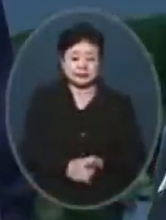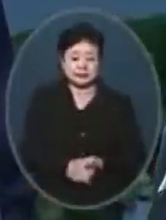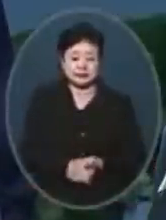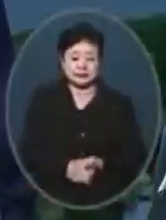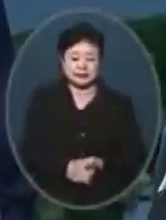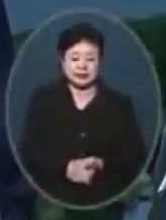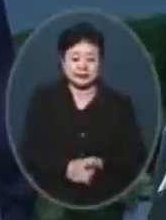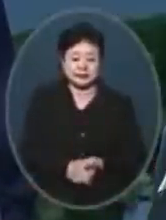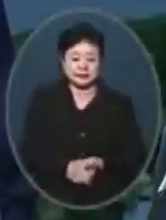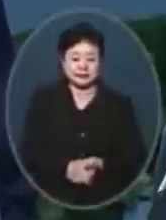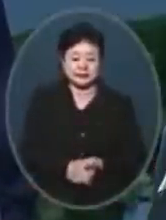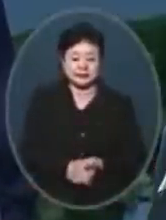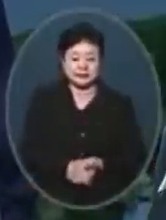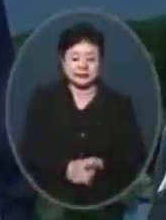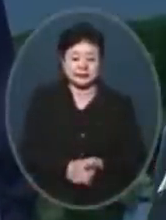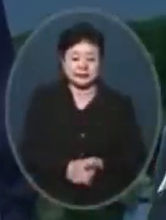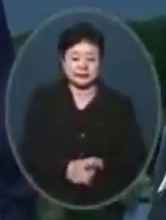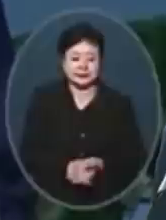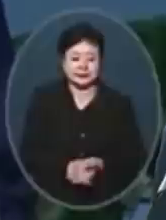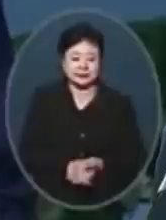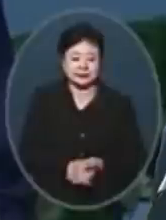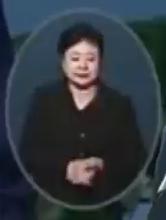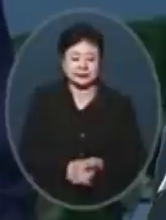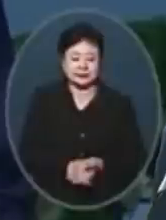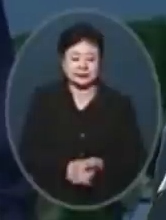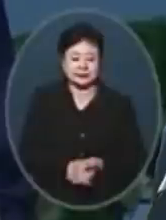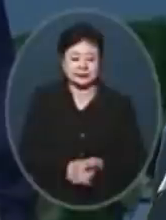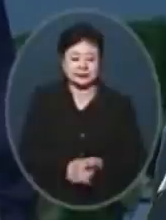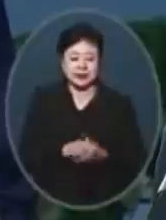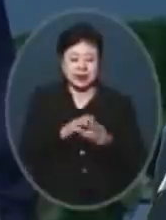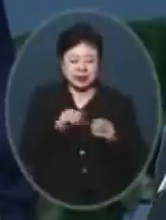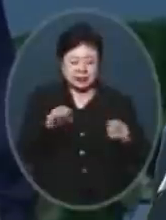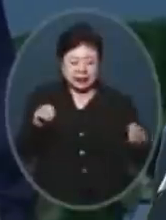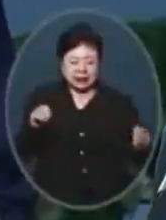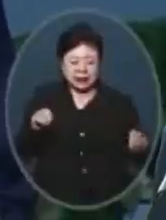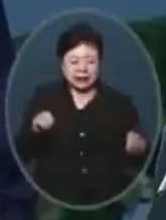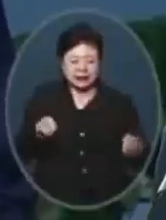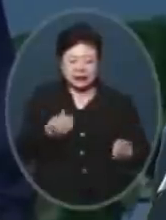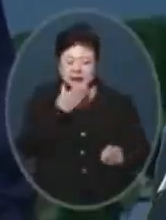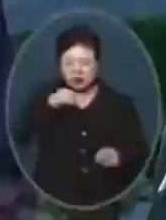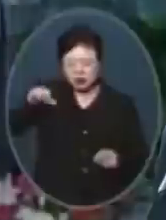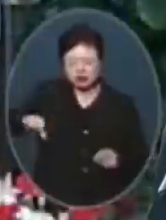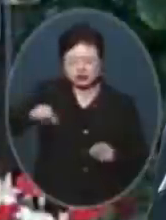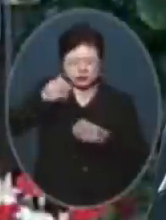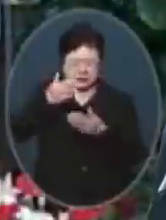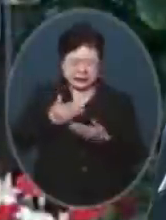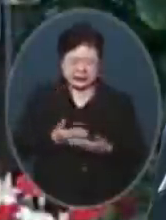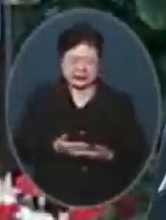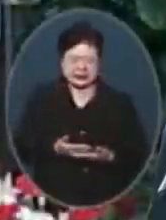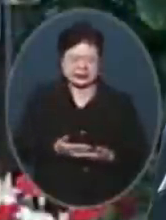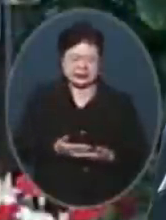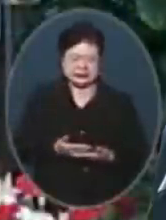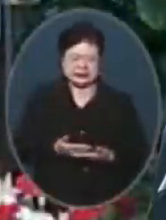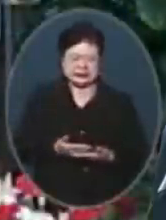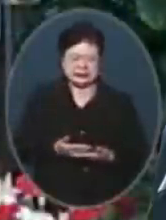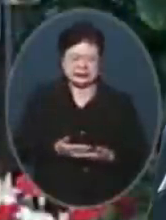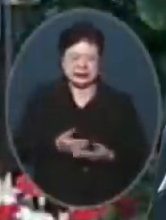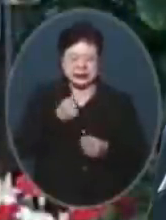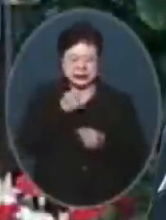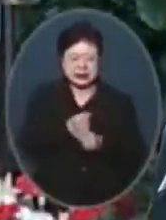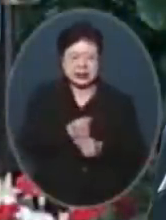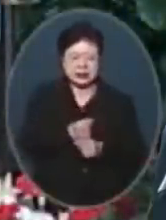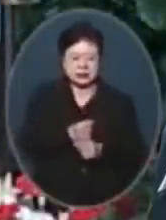죽었습니다. 영적 존재는 죽고 땅은 저들로 말미암아 저주를 받게 되었습니다. 이렇듯 창조